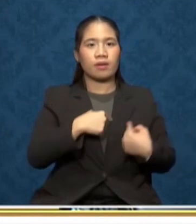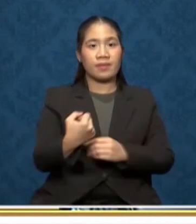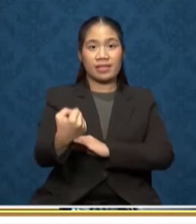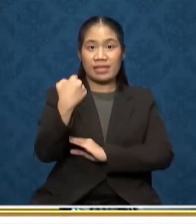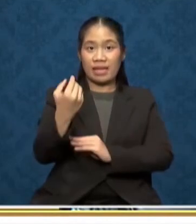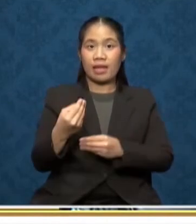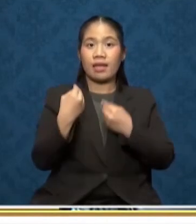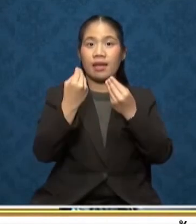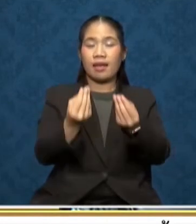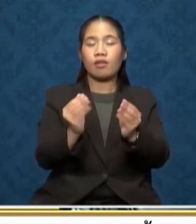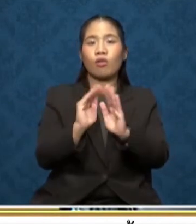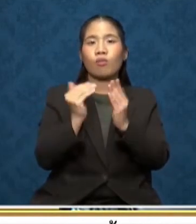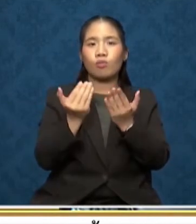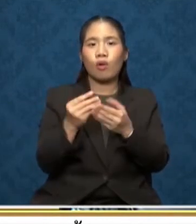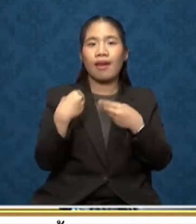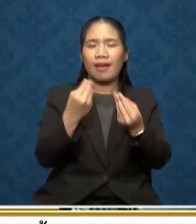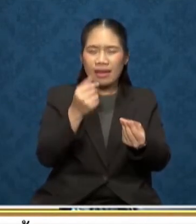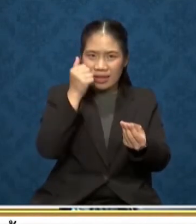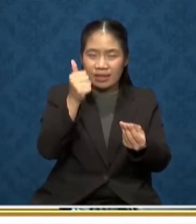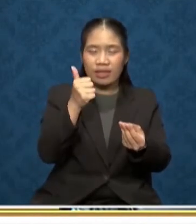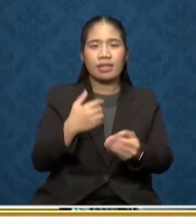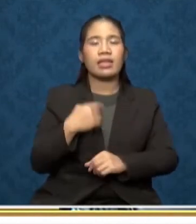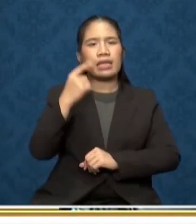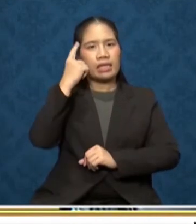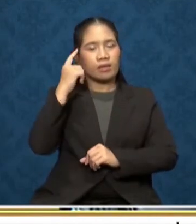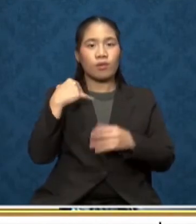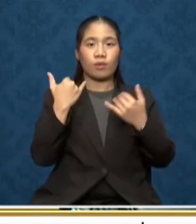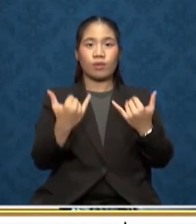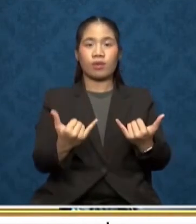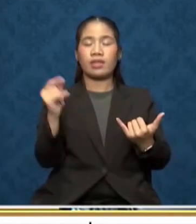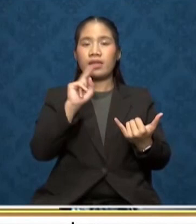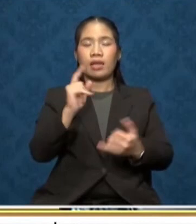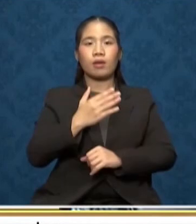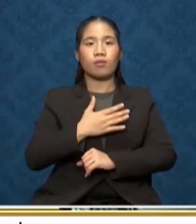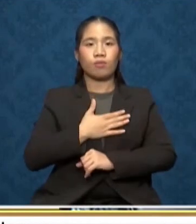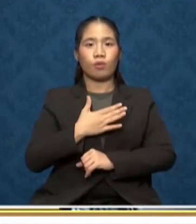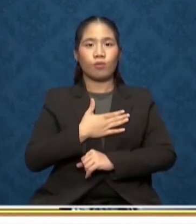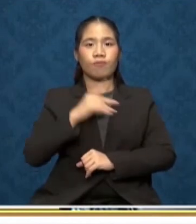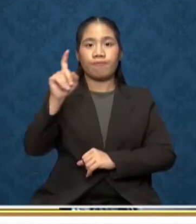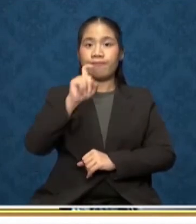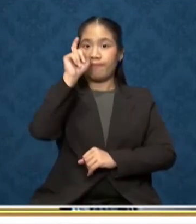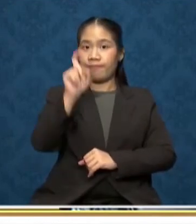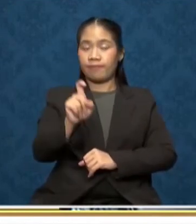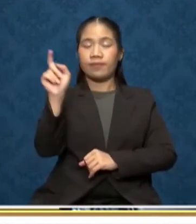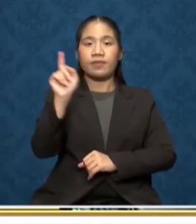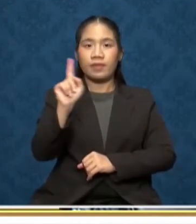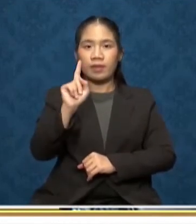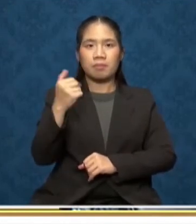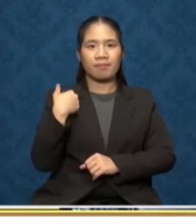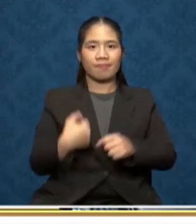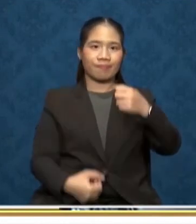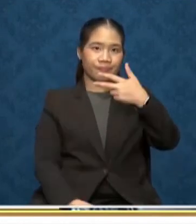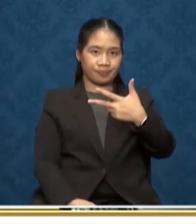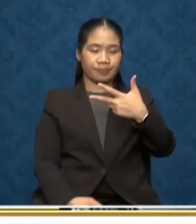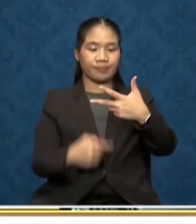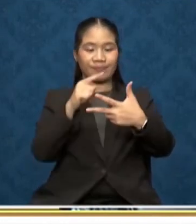ครอบครัว ก็ยงดีครับดันั้นครั แรรรรรรรรรรรรรรรผมจึงมีกร alémจำนว 3 คำถ